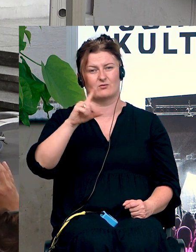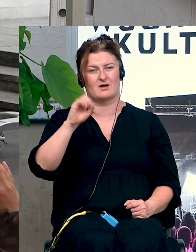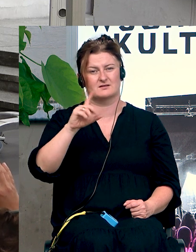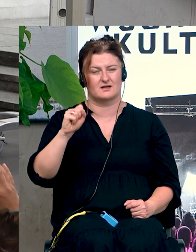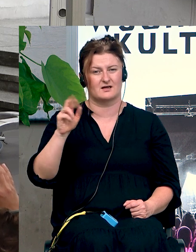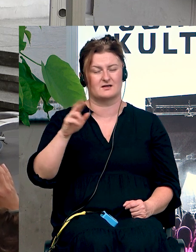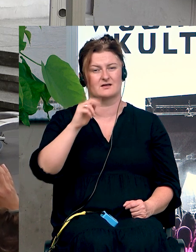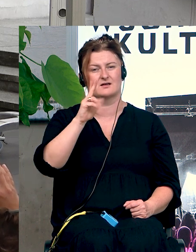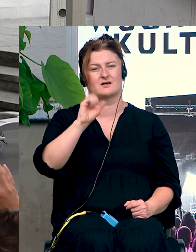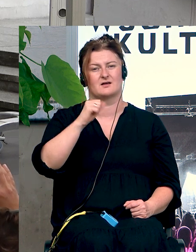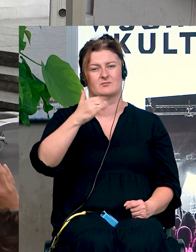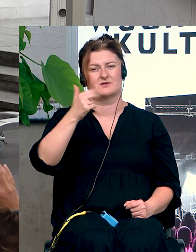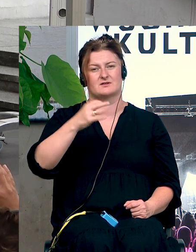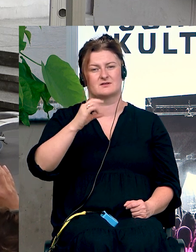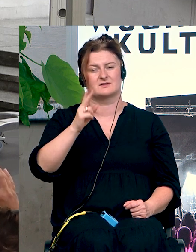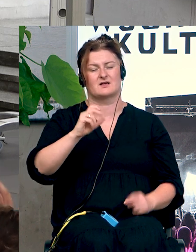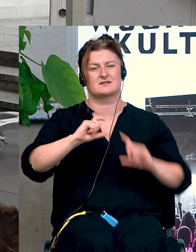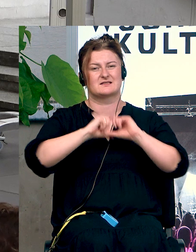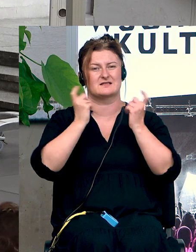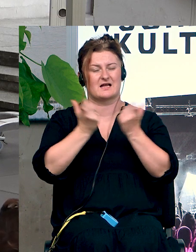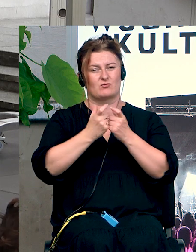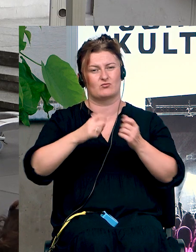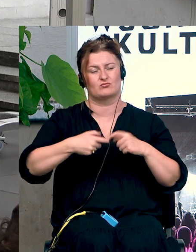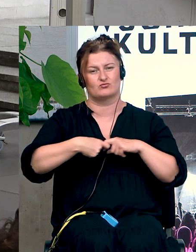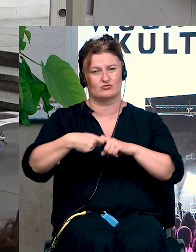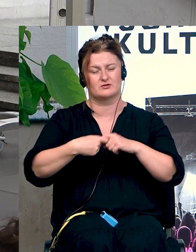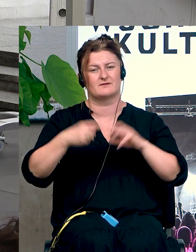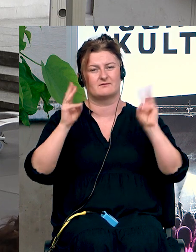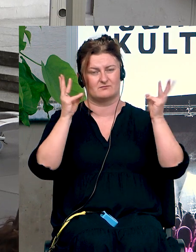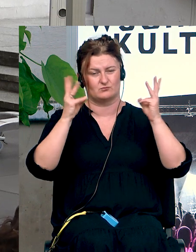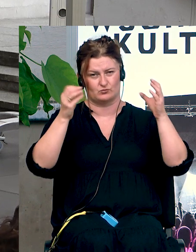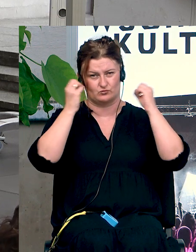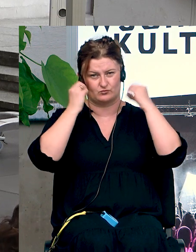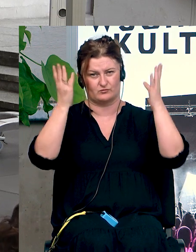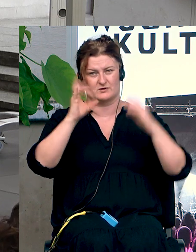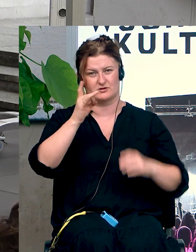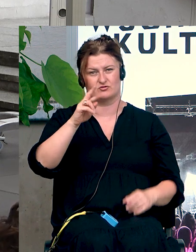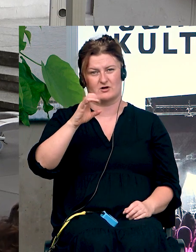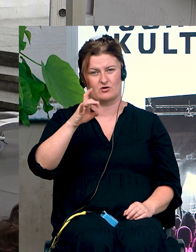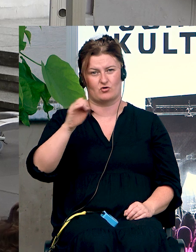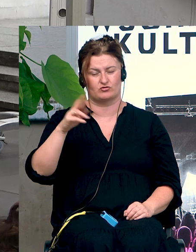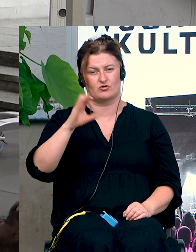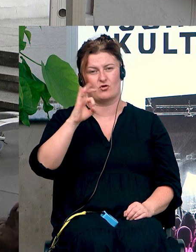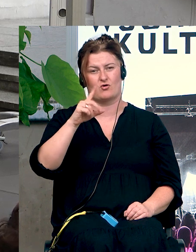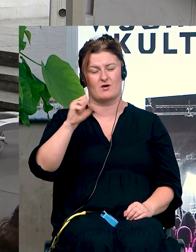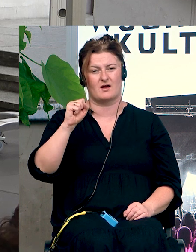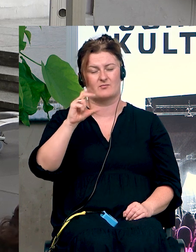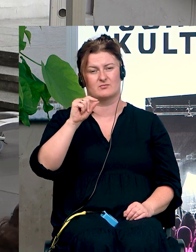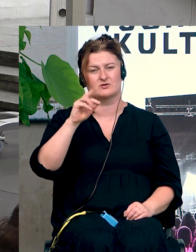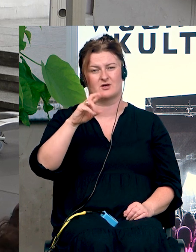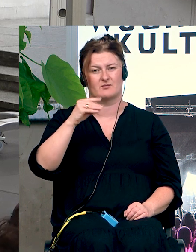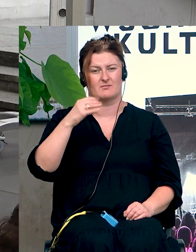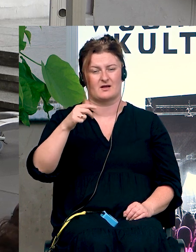Anetę Kamińską, całą ekipę warsztatów kultury, Grzegorza, Olę, Andrija, Przemka.